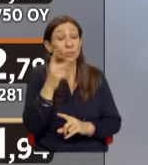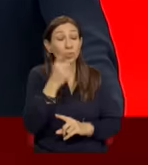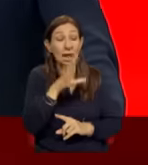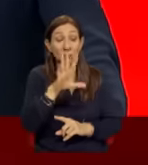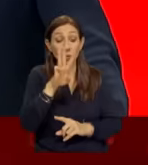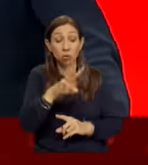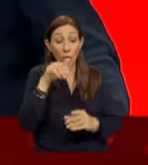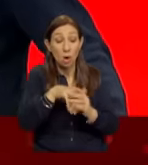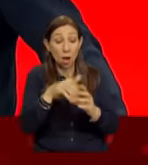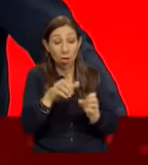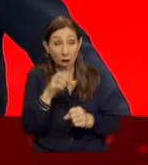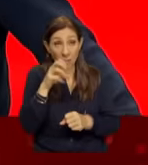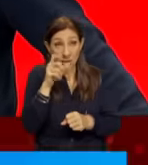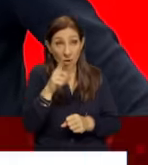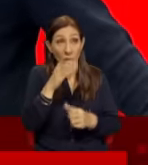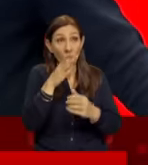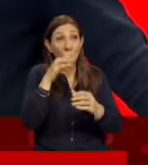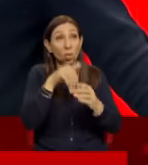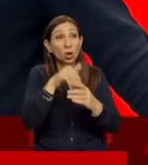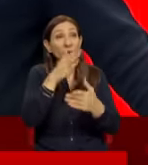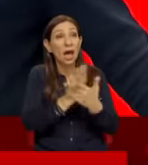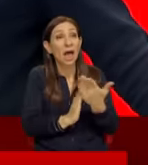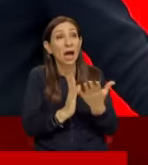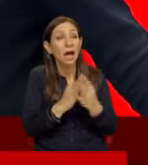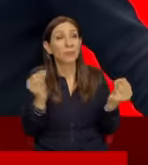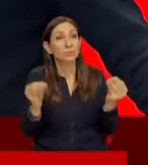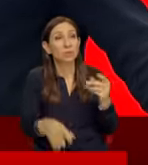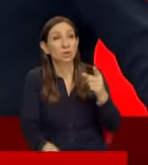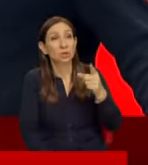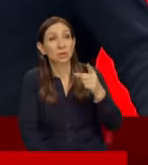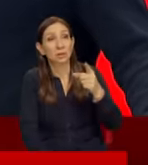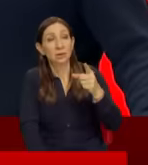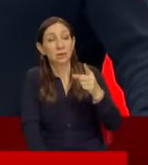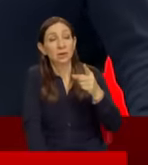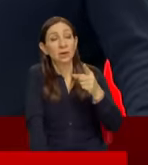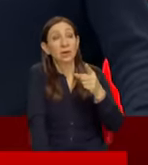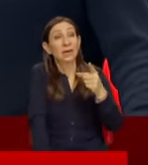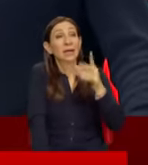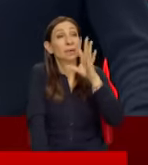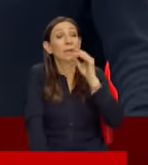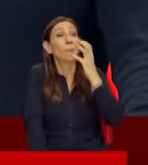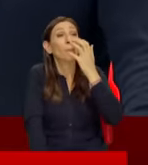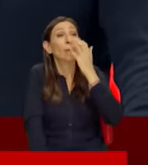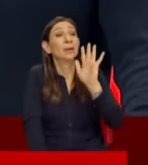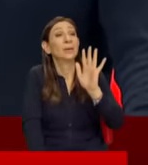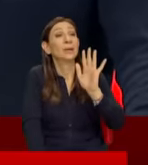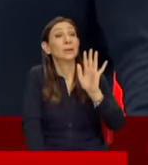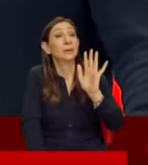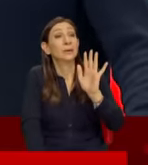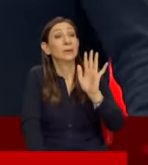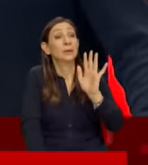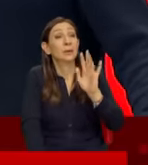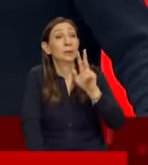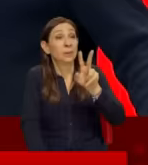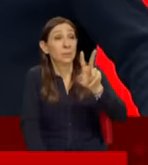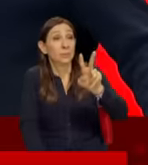alıyor AK Parti. Oyunu yarı yarıya kaybetmiş. Yarı yarıya kaybetmiş. Ve kimsenin beklemediği bir sonuçtu. Büyük bir